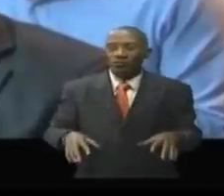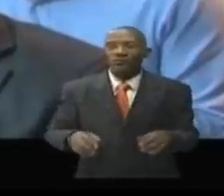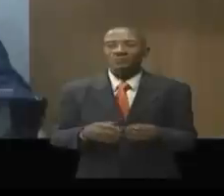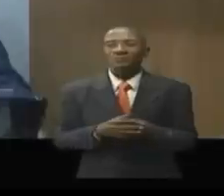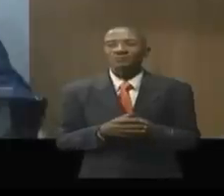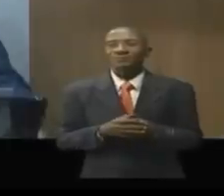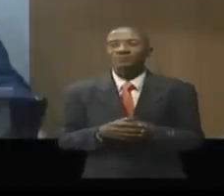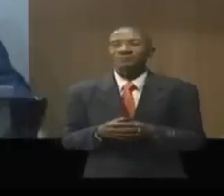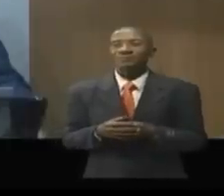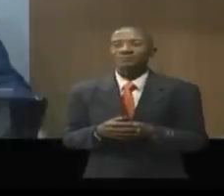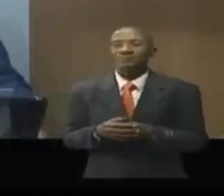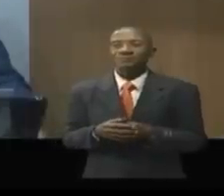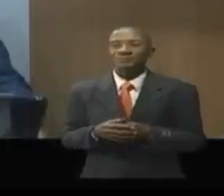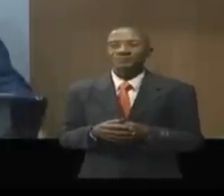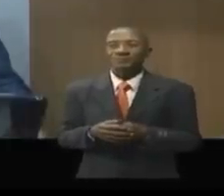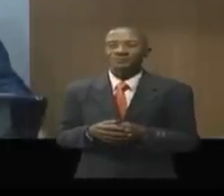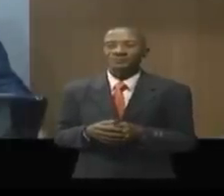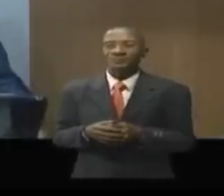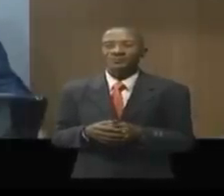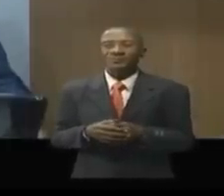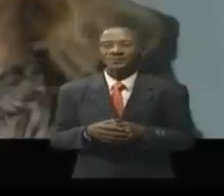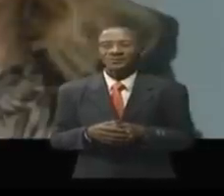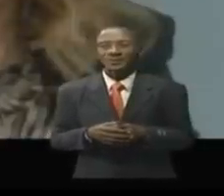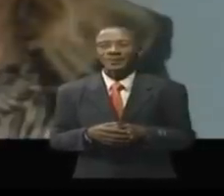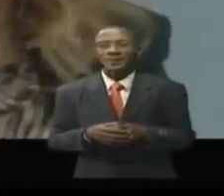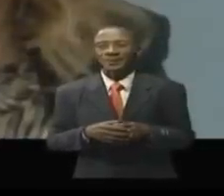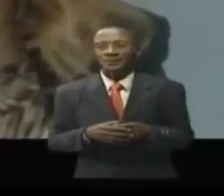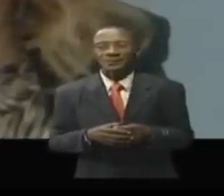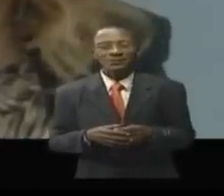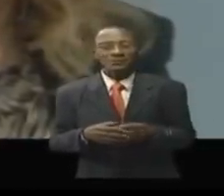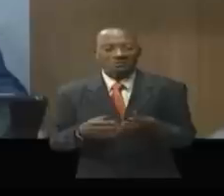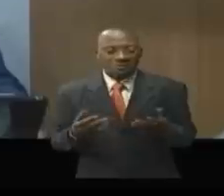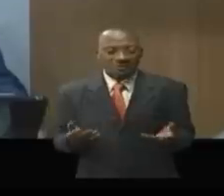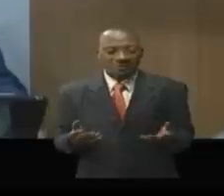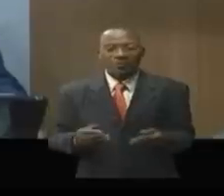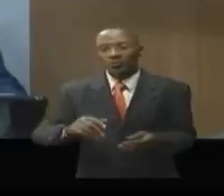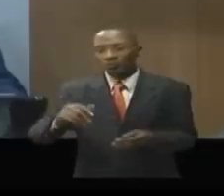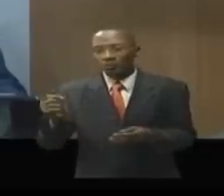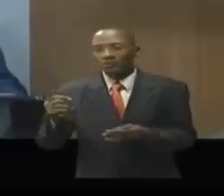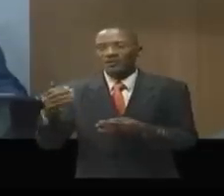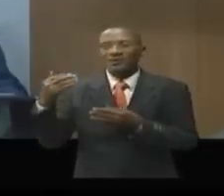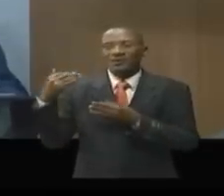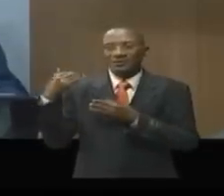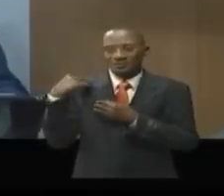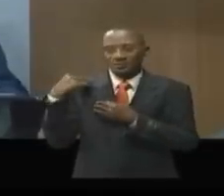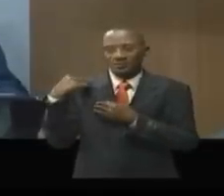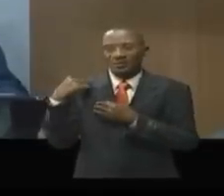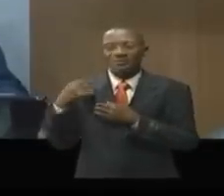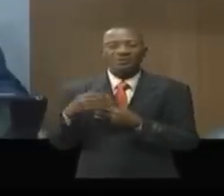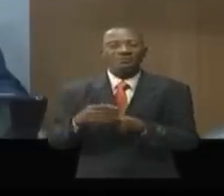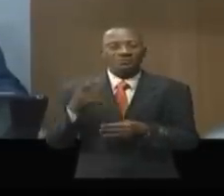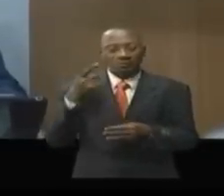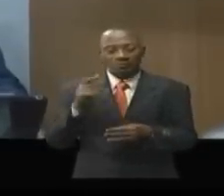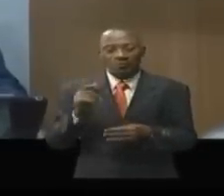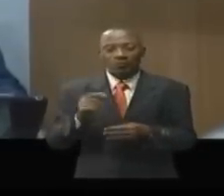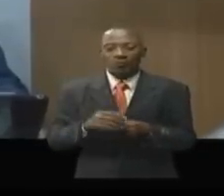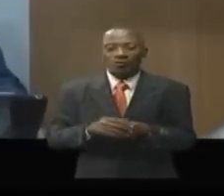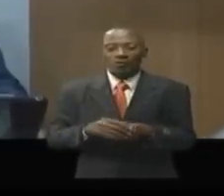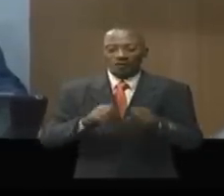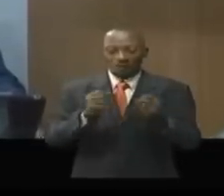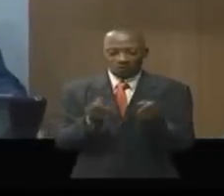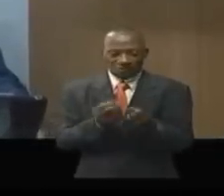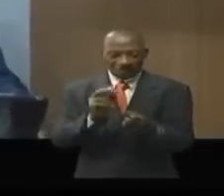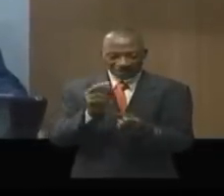la demande exponentielle pour les véhicules et les batteries électriques, conséquence de cette transition mondiale vers